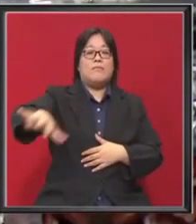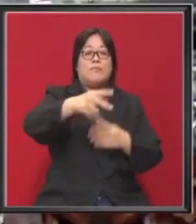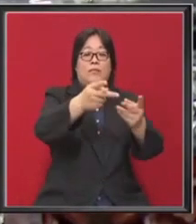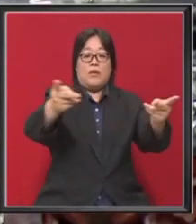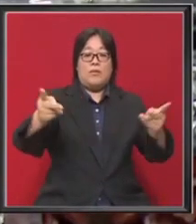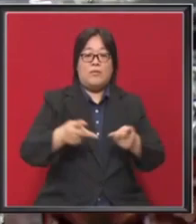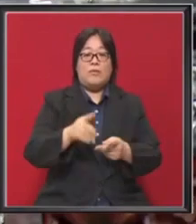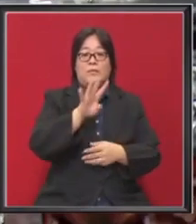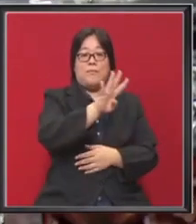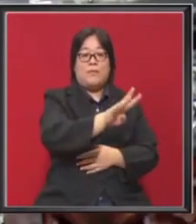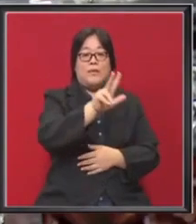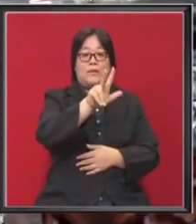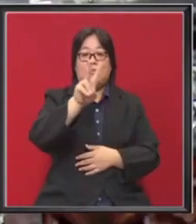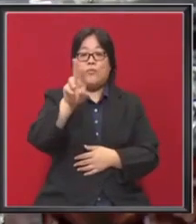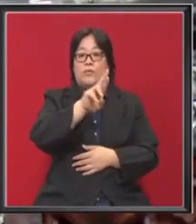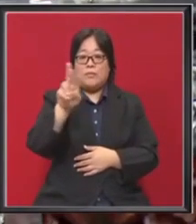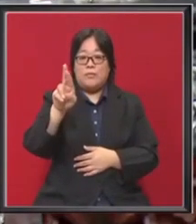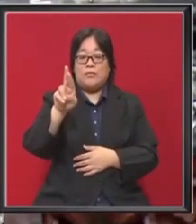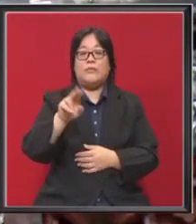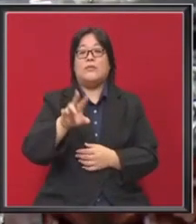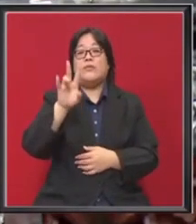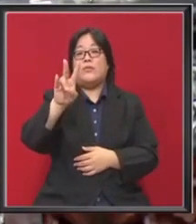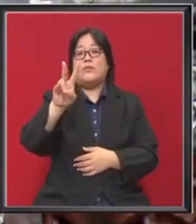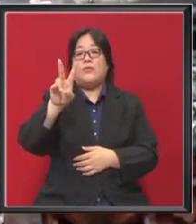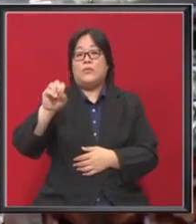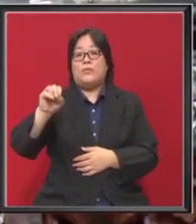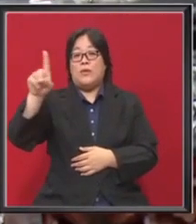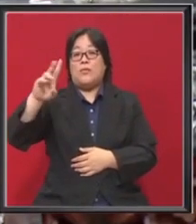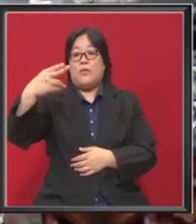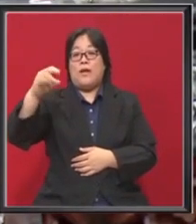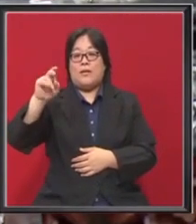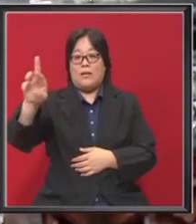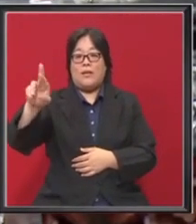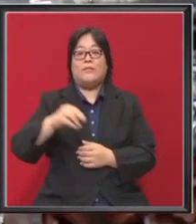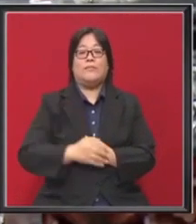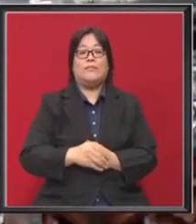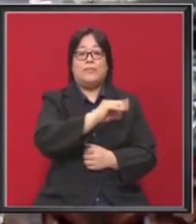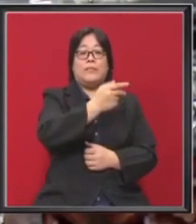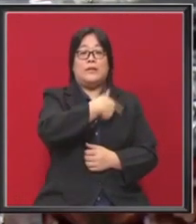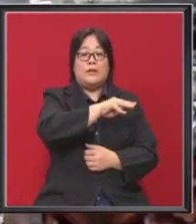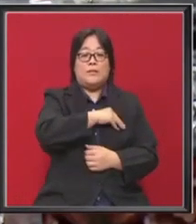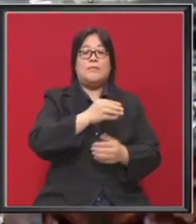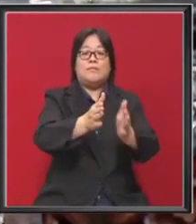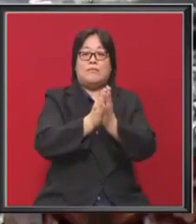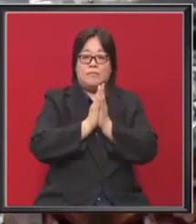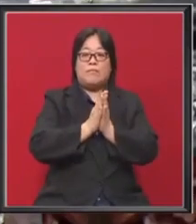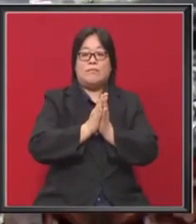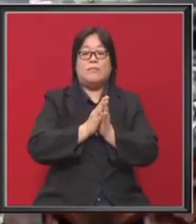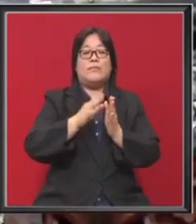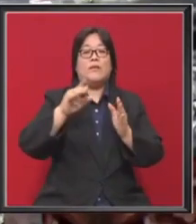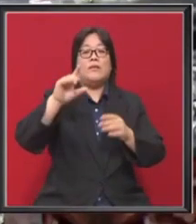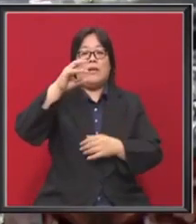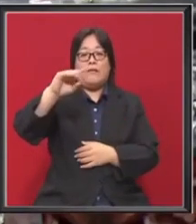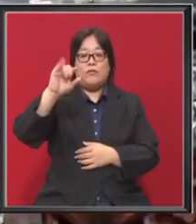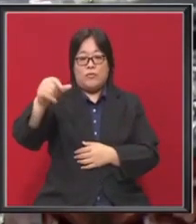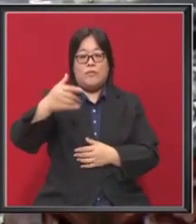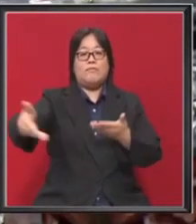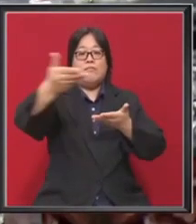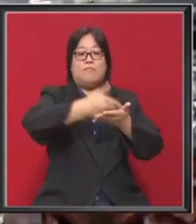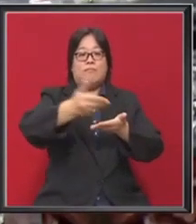termasuk berjumlah Pak ratus 30700 hektar dan kematian keadaan luka langkah yang tadi bawa di fjb